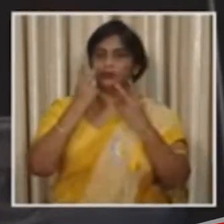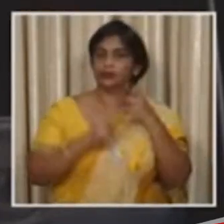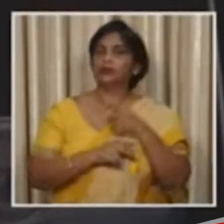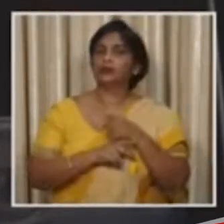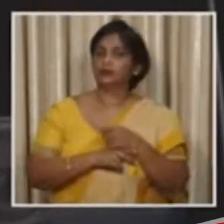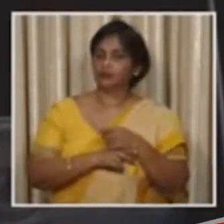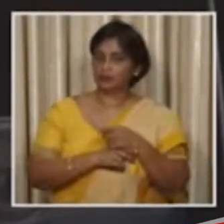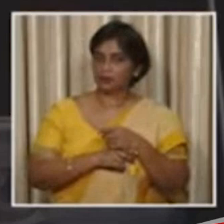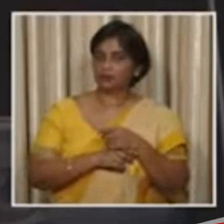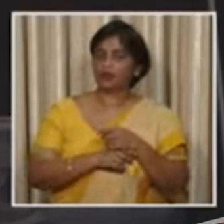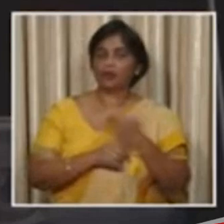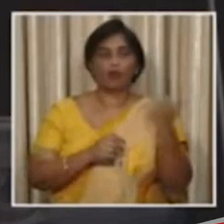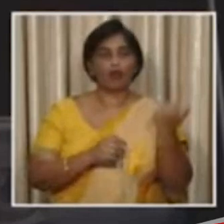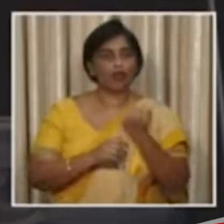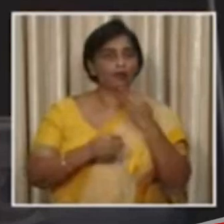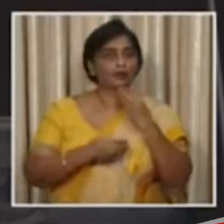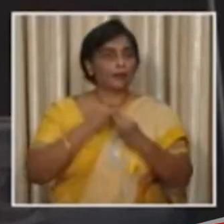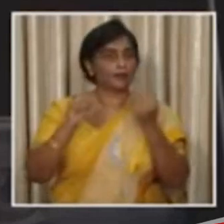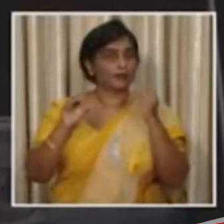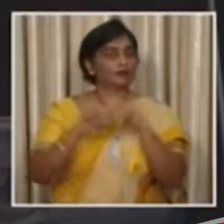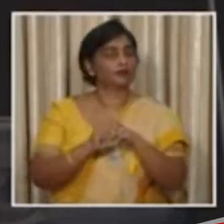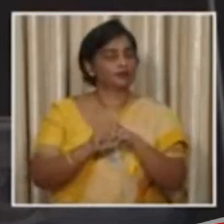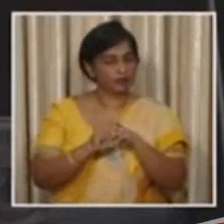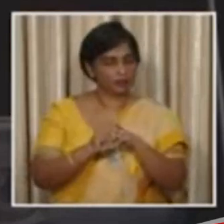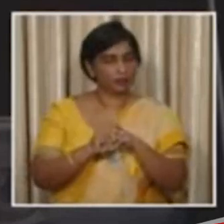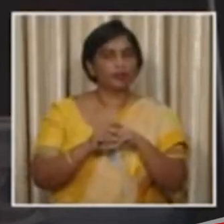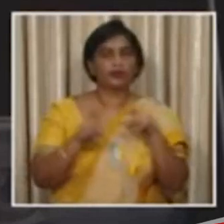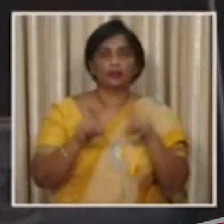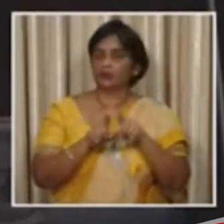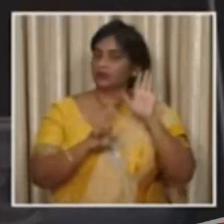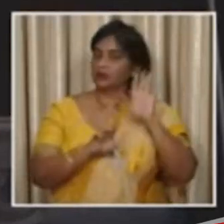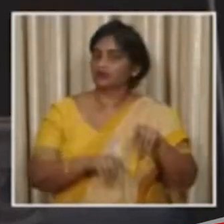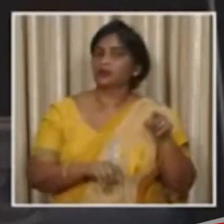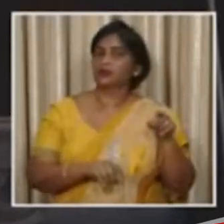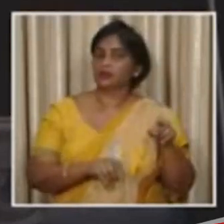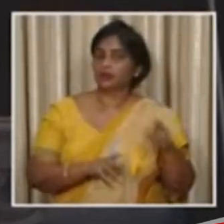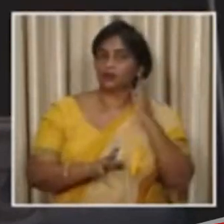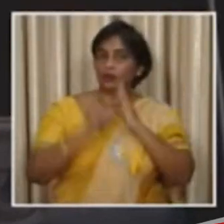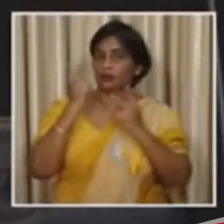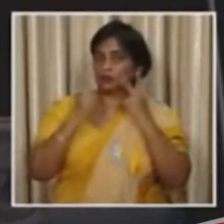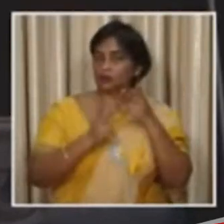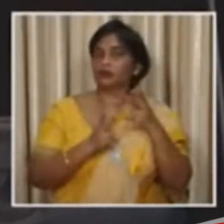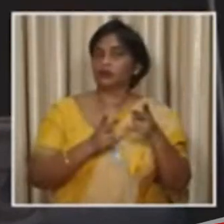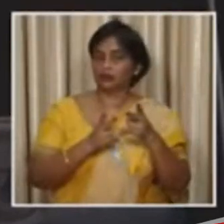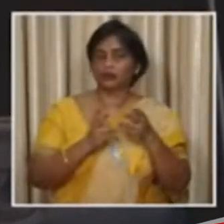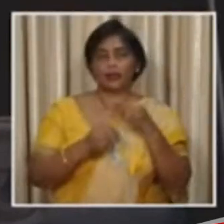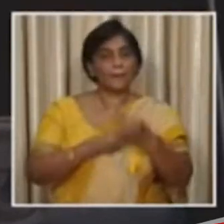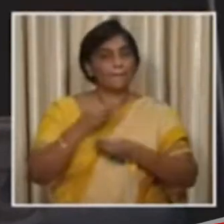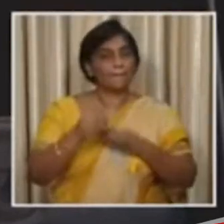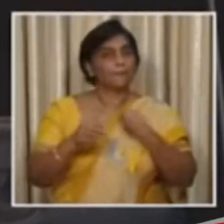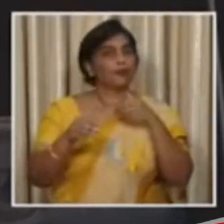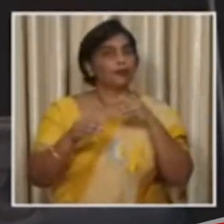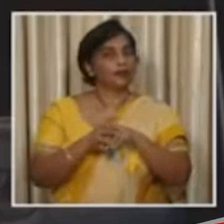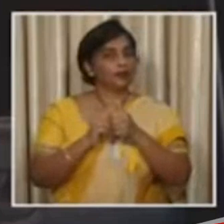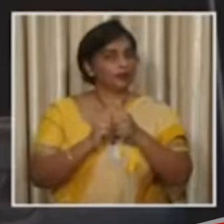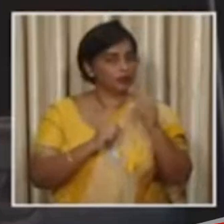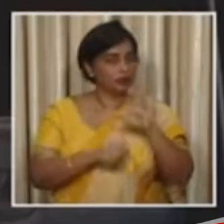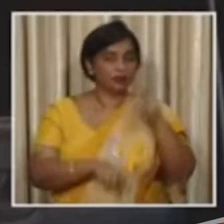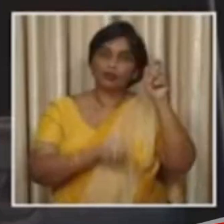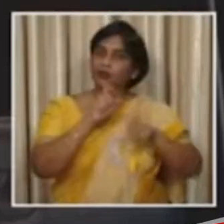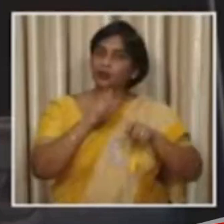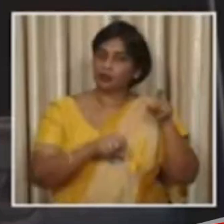ව්‍යාපාරයට අලුතෙන් ආයෝජකයන් සහ ඉන්න සංචාරක ව්‍යාපාර කර්මාන්තයේදී සිටින